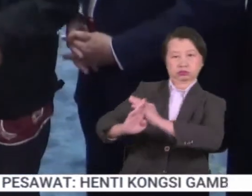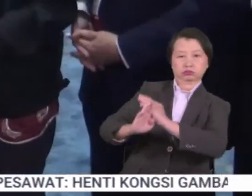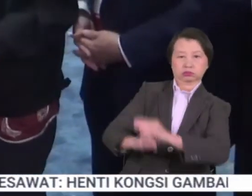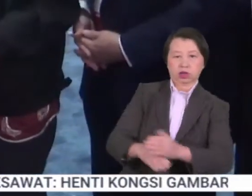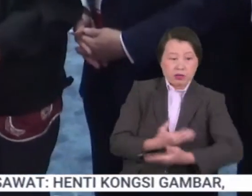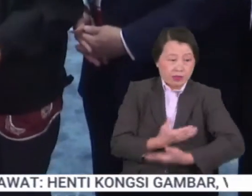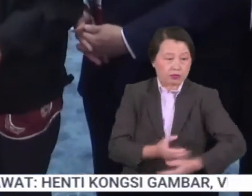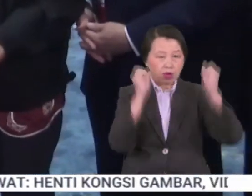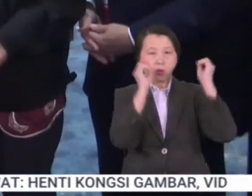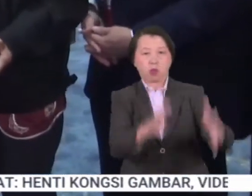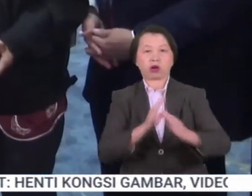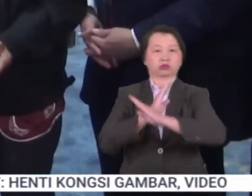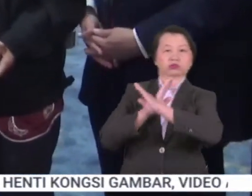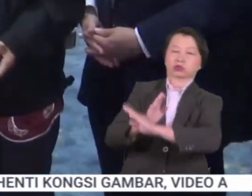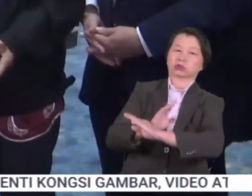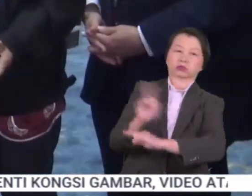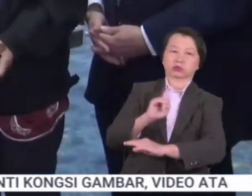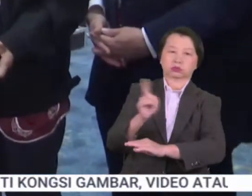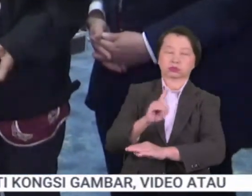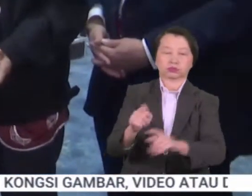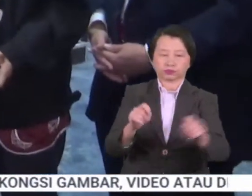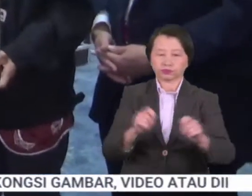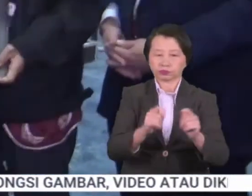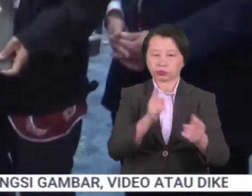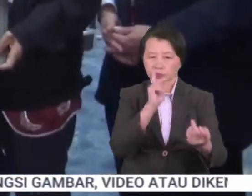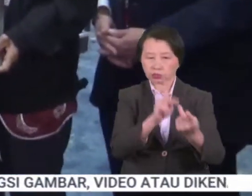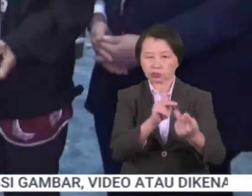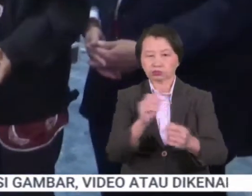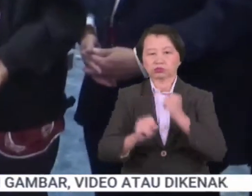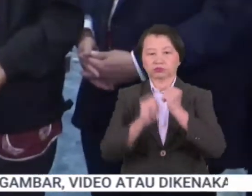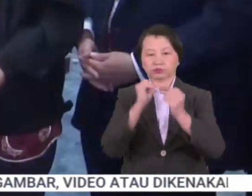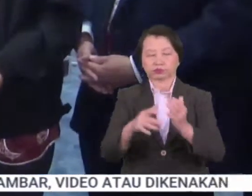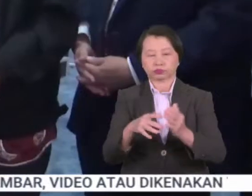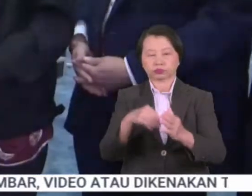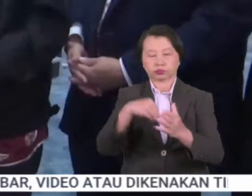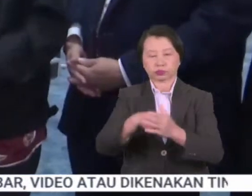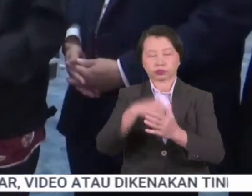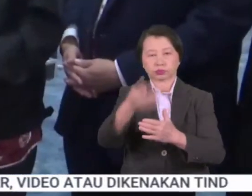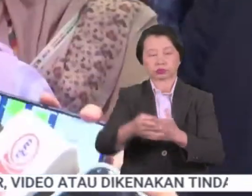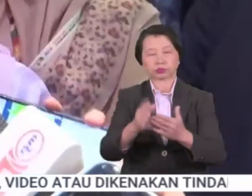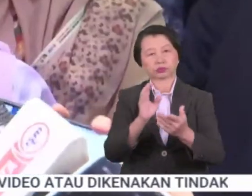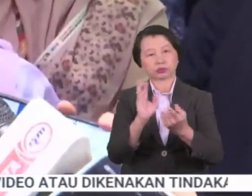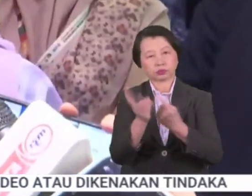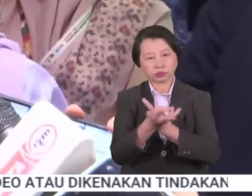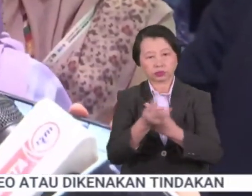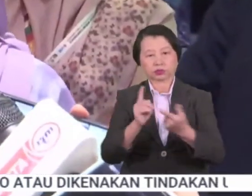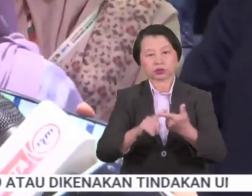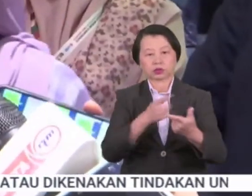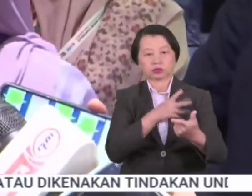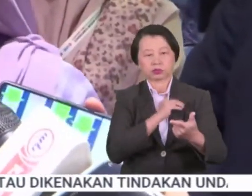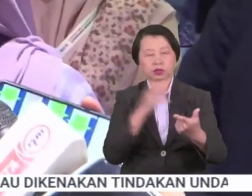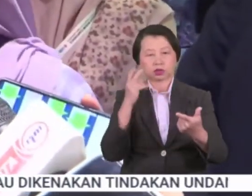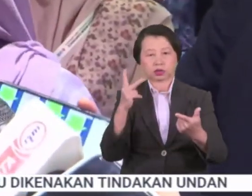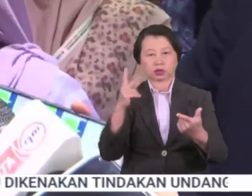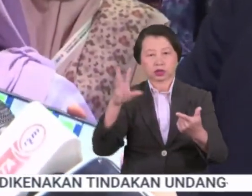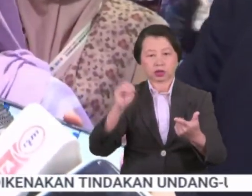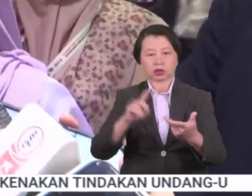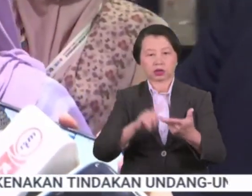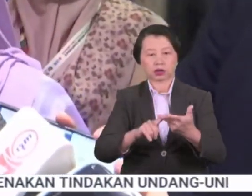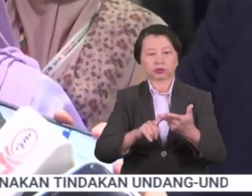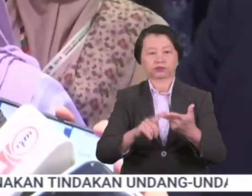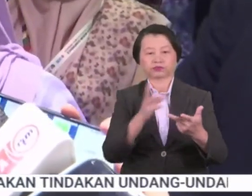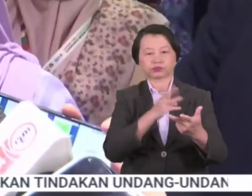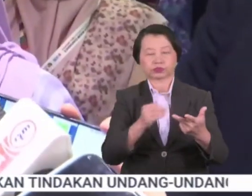pembuangan bayi di tempat tidak sepatutnya program advokasi melibatkan jabatan kebajikan masyarakat Kementerian kesihatan polis diraja